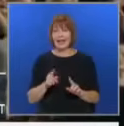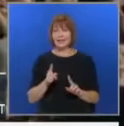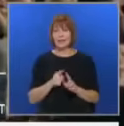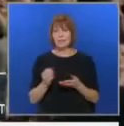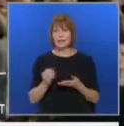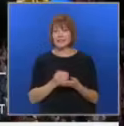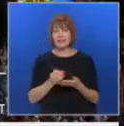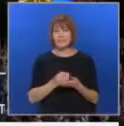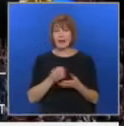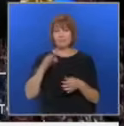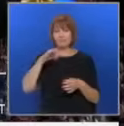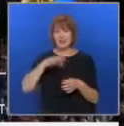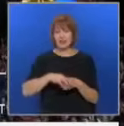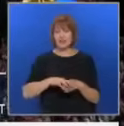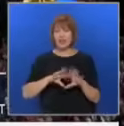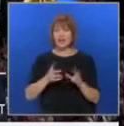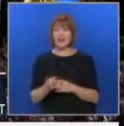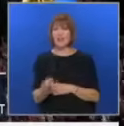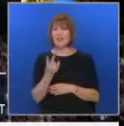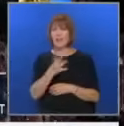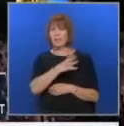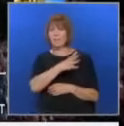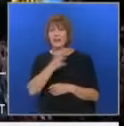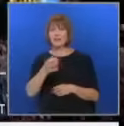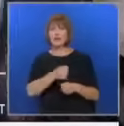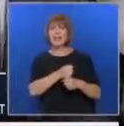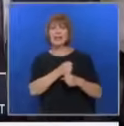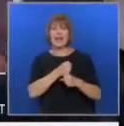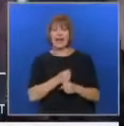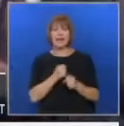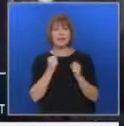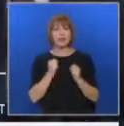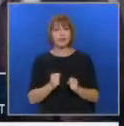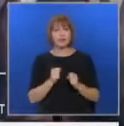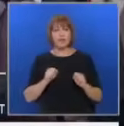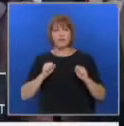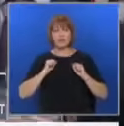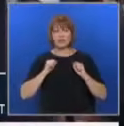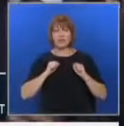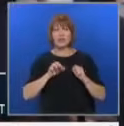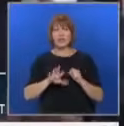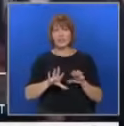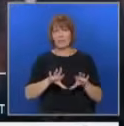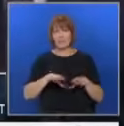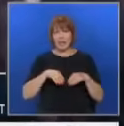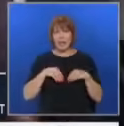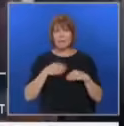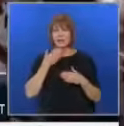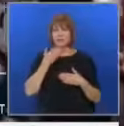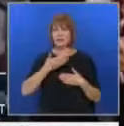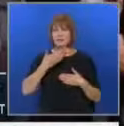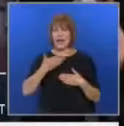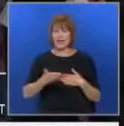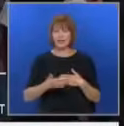събра единодушно гласовете на всички 2500 делегати и се очаква в четвъртък да приеме номинацията и да произнесе реч.